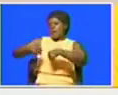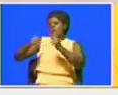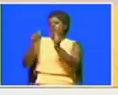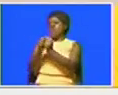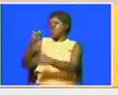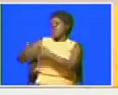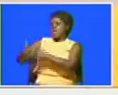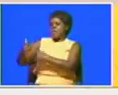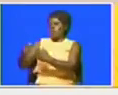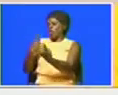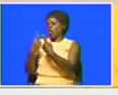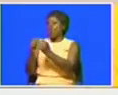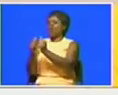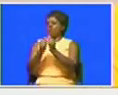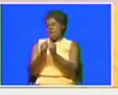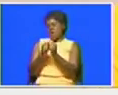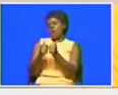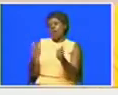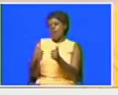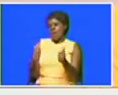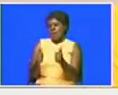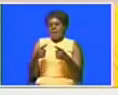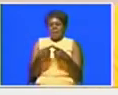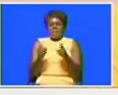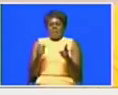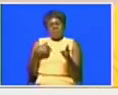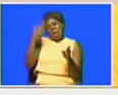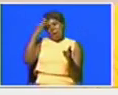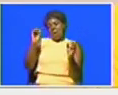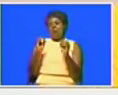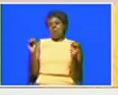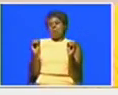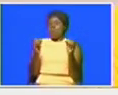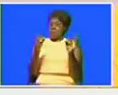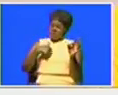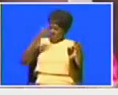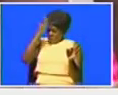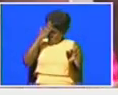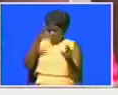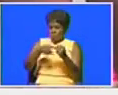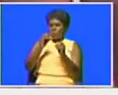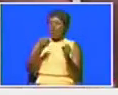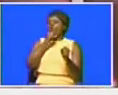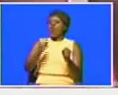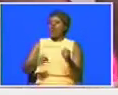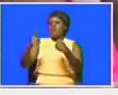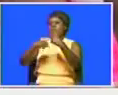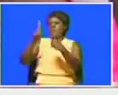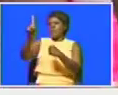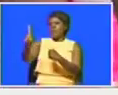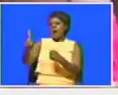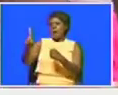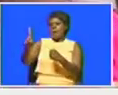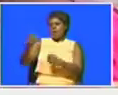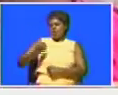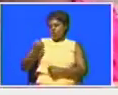wachira, tuongee pamoja. Na tungejua, singejua, tungefanya hivyo. 61-year-old Anne Soy's